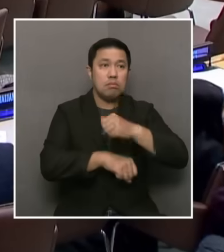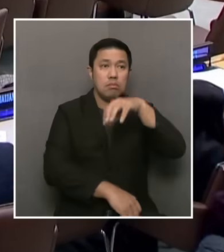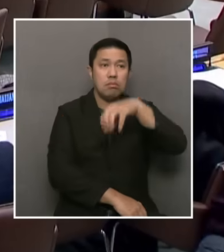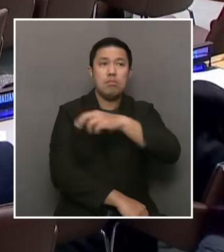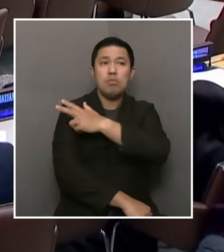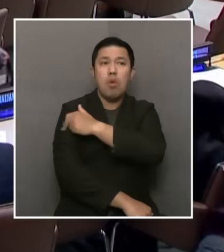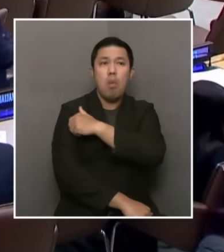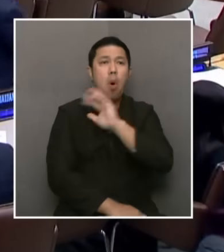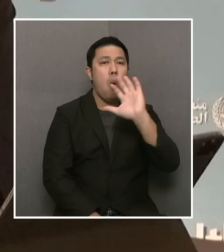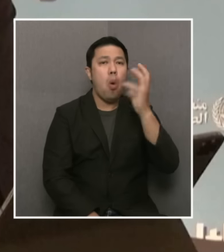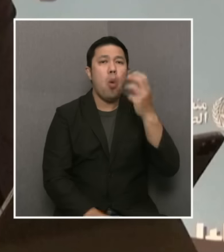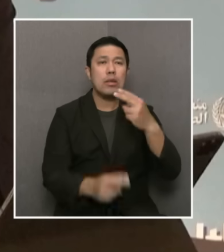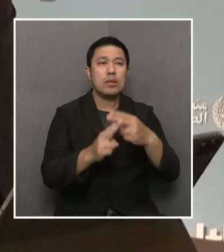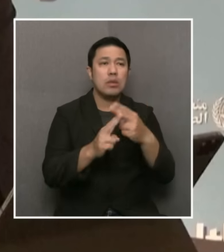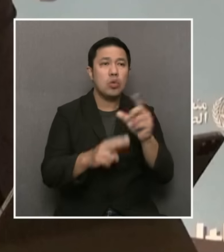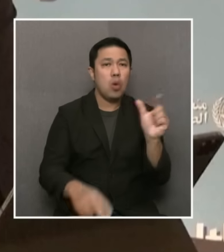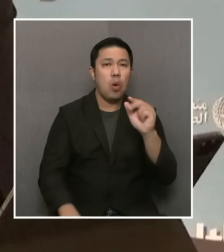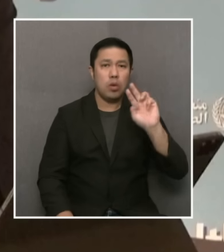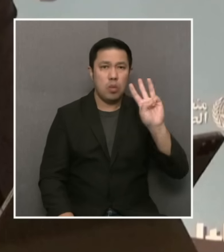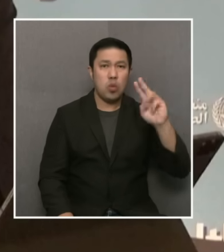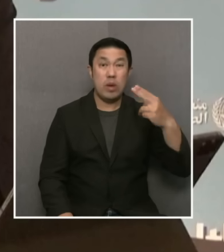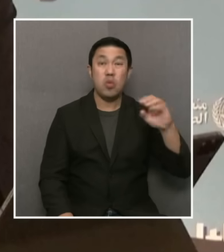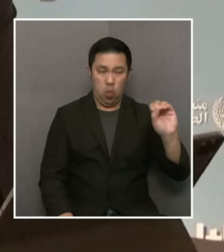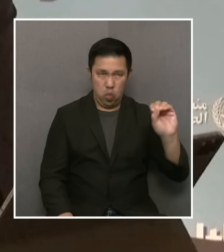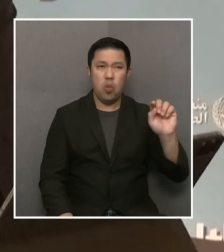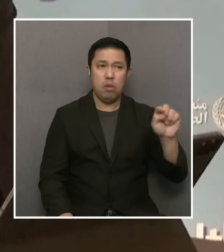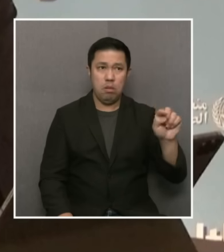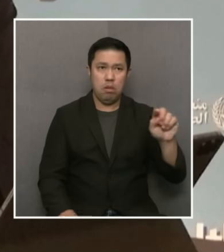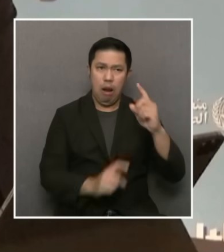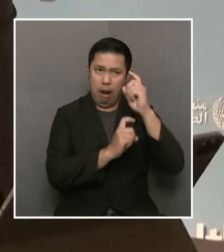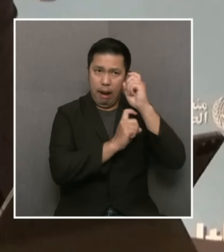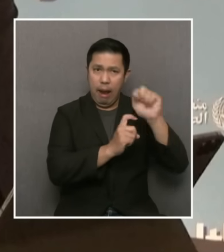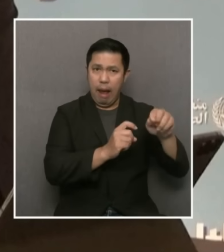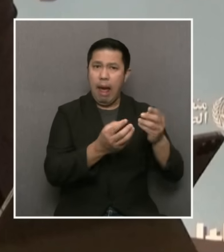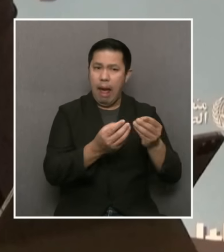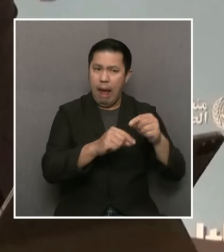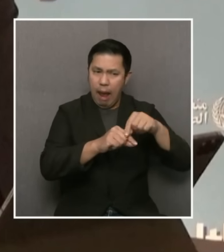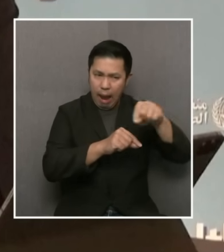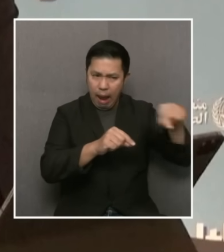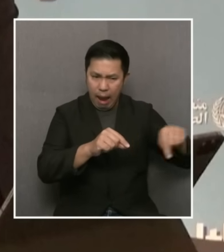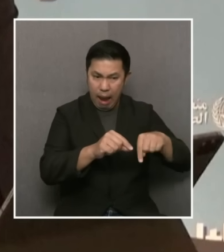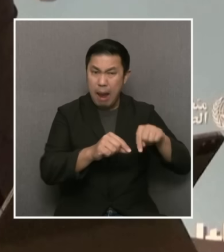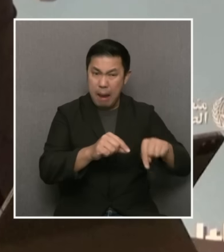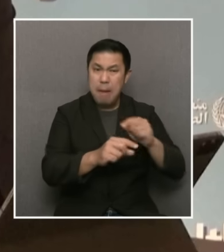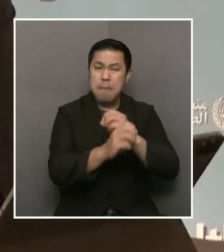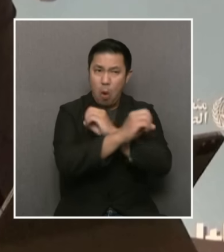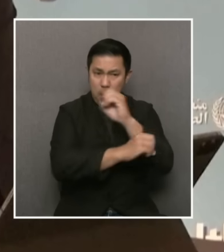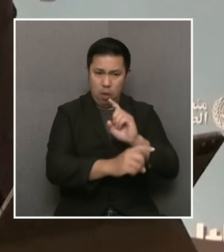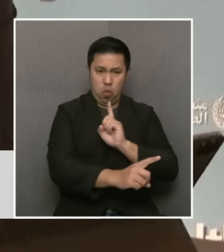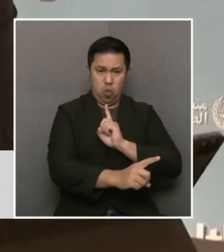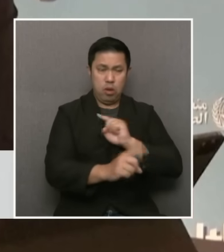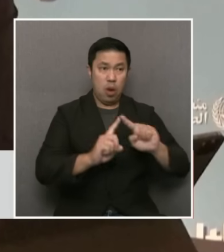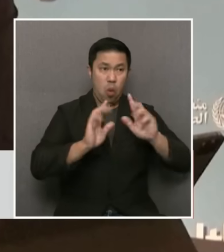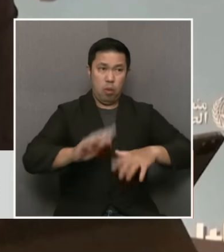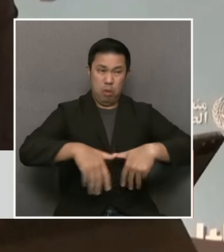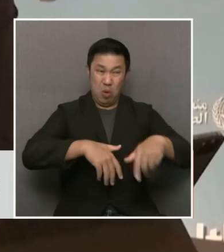กหรือ WHOเตือนอันตรายของการจัดตั้งเขตปลอดภัยแต่เพียงฝ่ายเดียวอาจทำให้พลเรือน